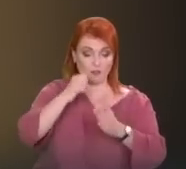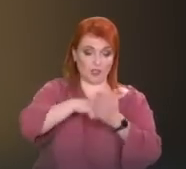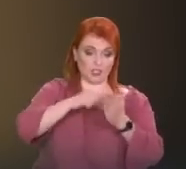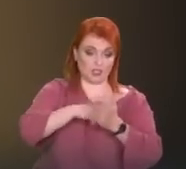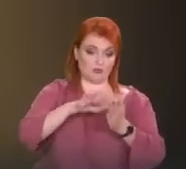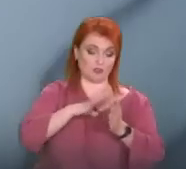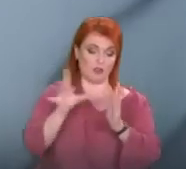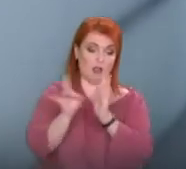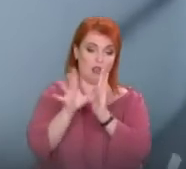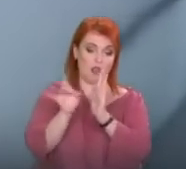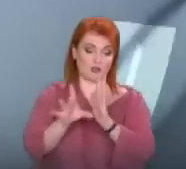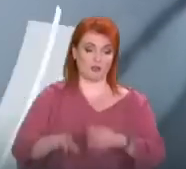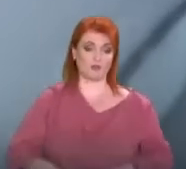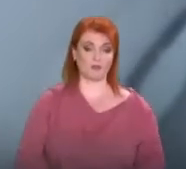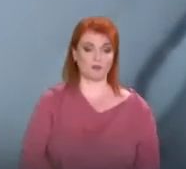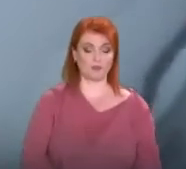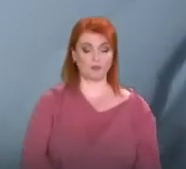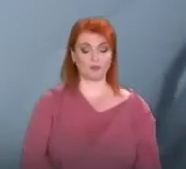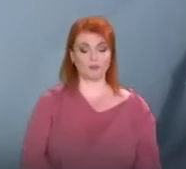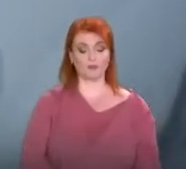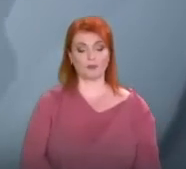electrică.